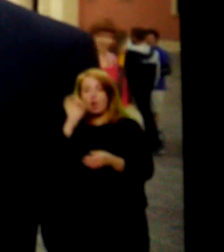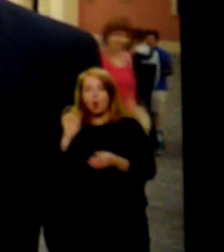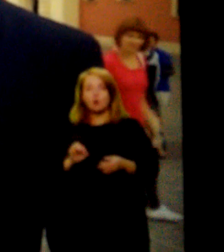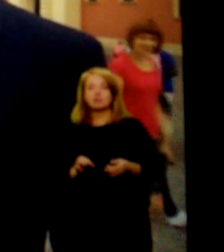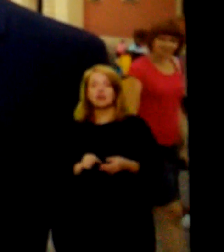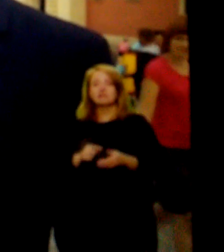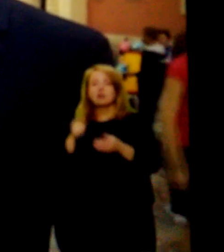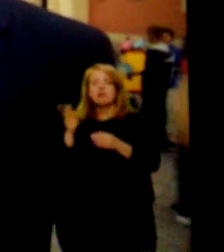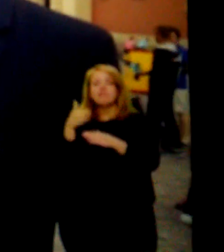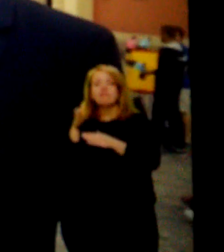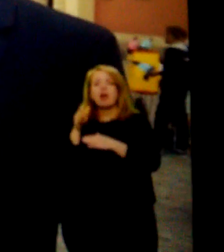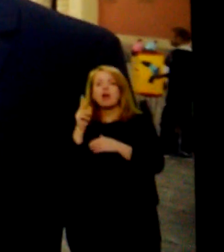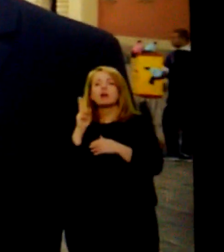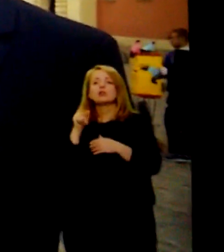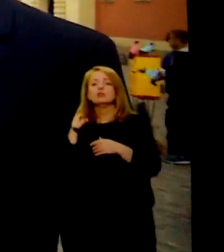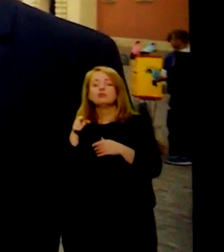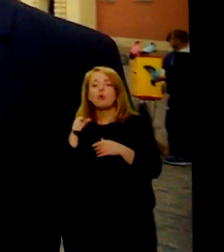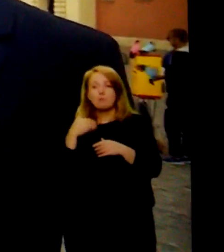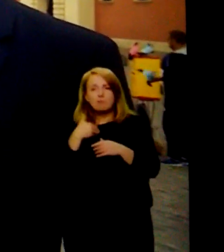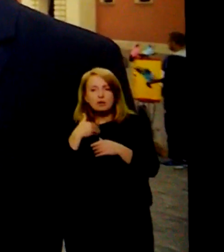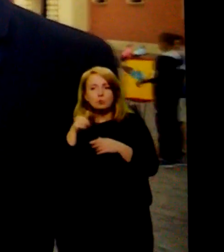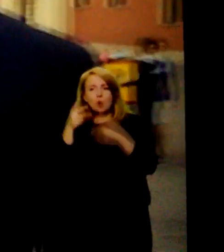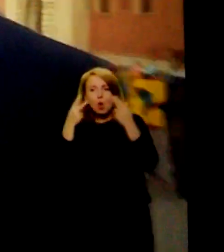Co to jest za flaga? I czy byliście w tym kraju?